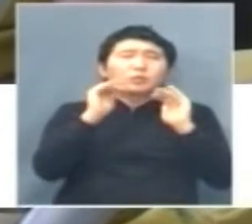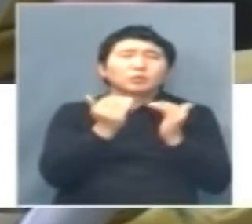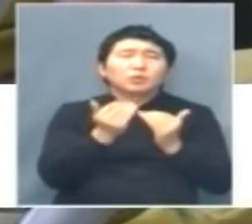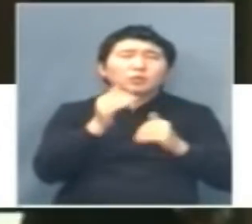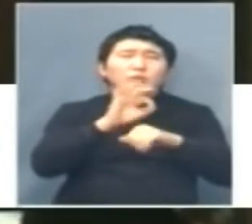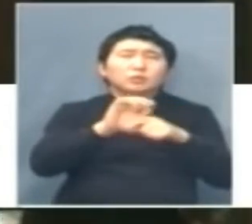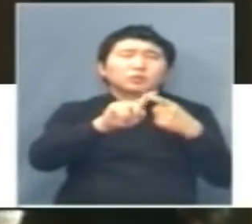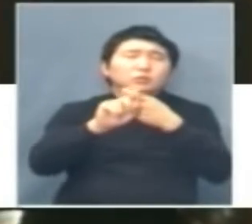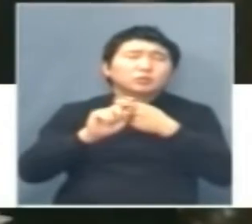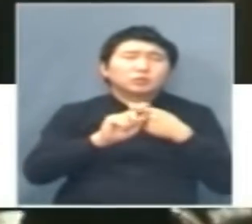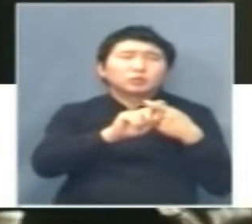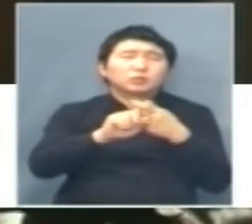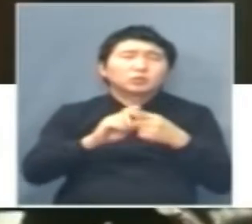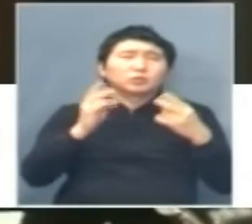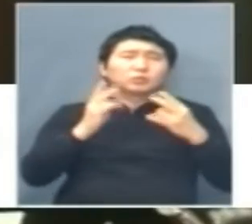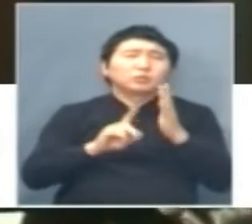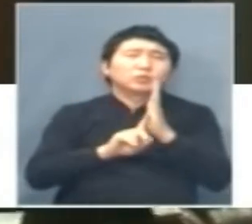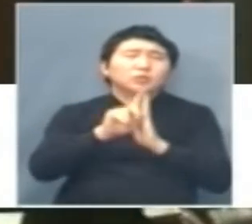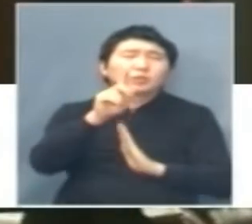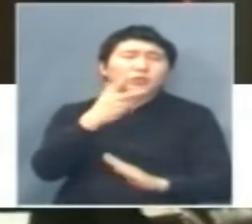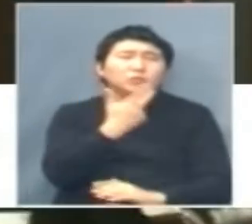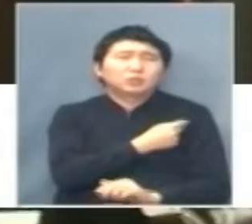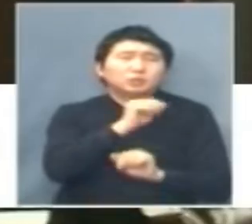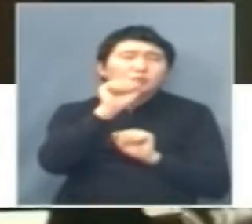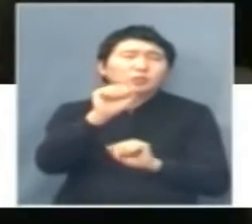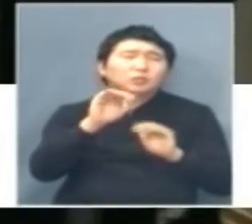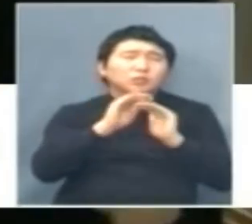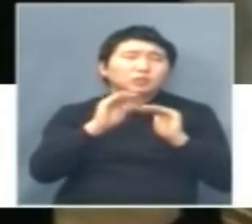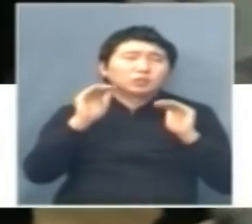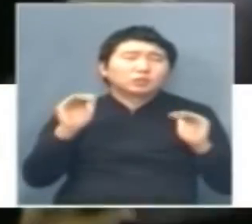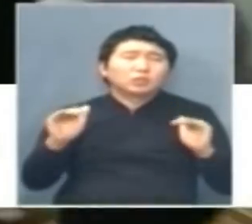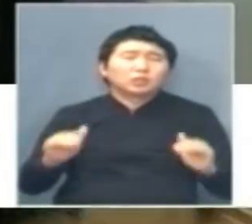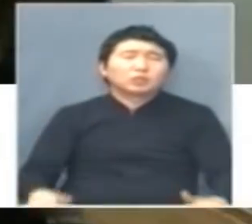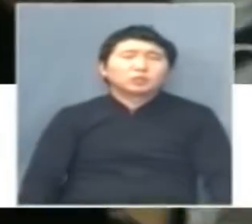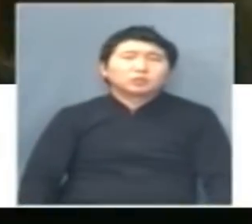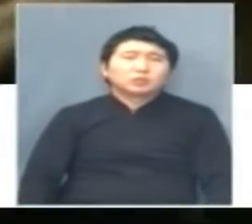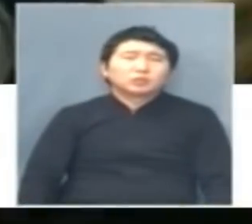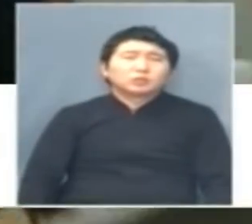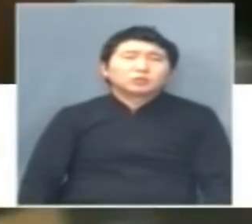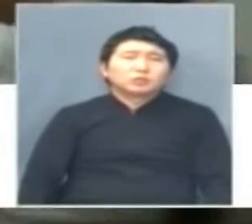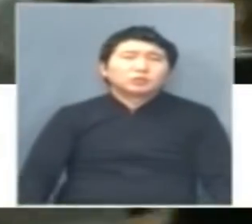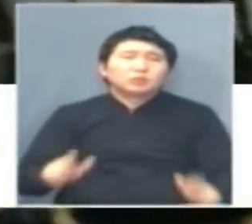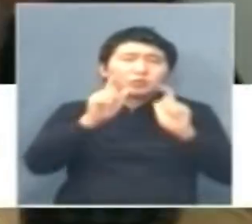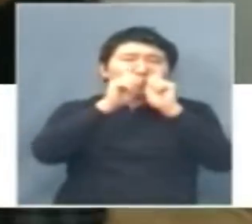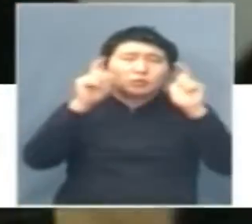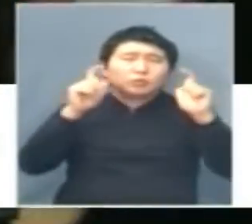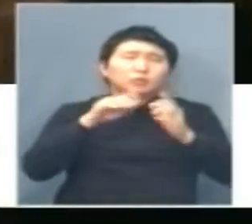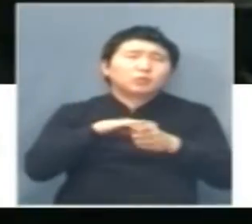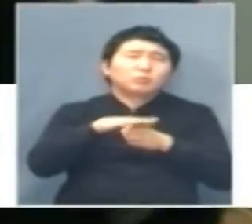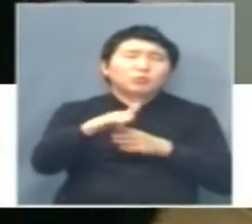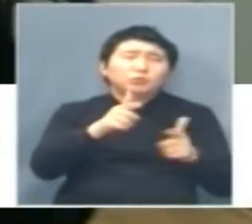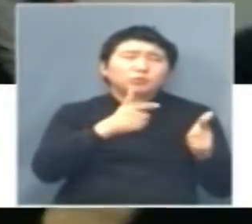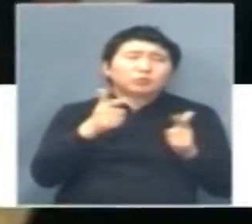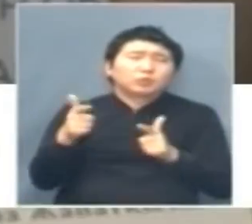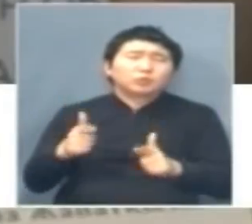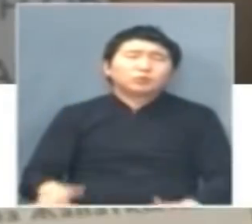опасного вируса следует приступить к вакцинации школьников. Более того, со слов экспертов, учебные заведения полностью готовы к предстоящей